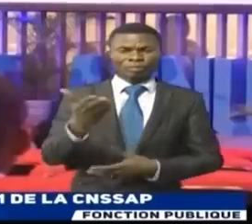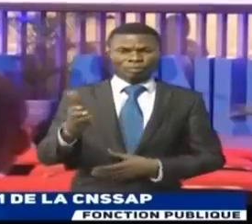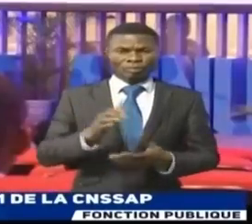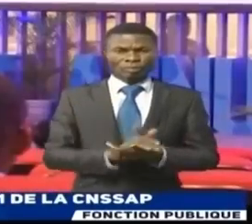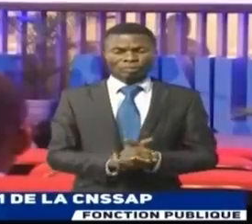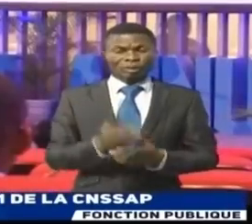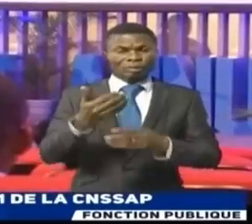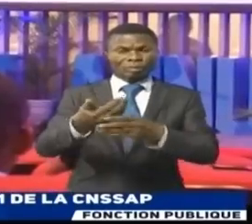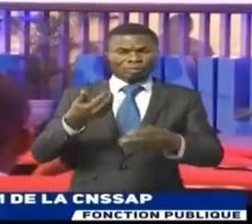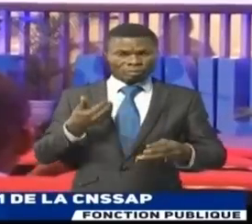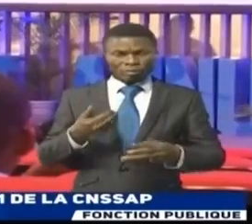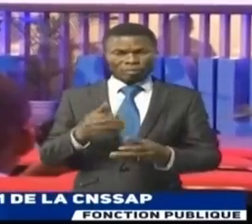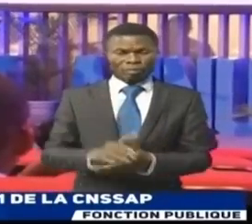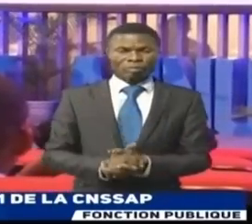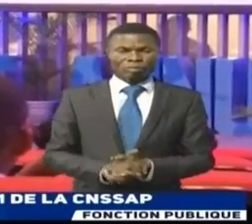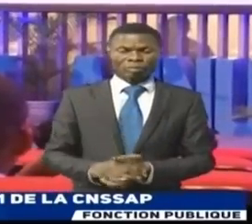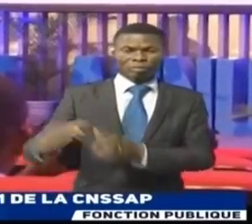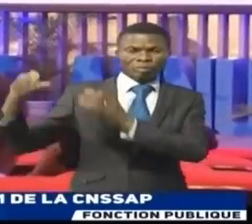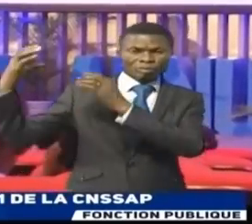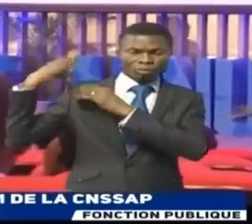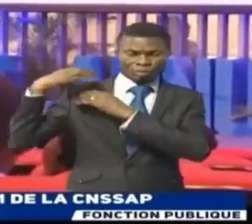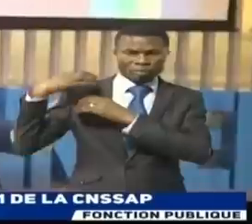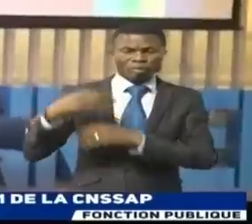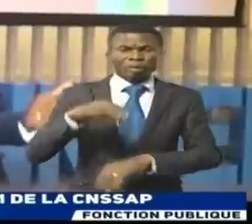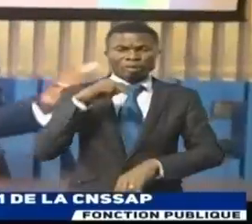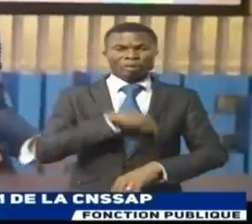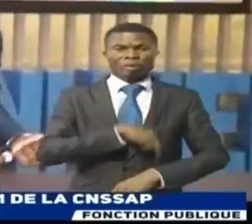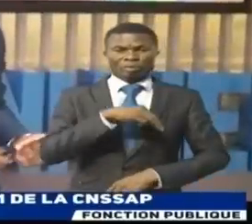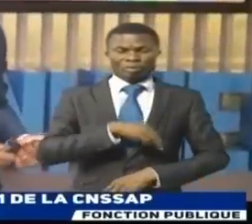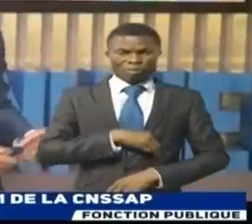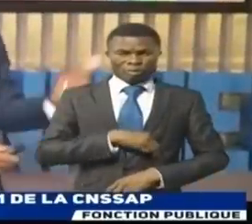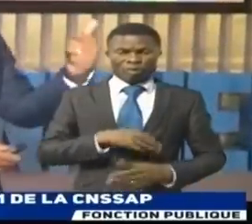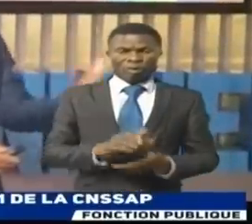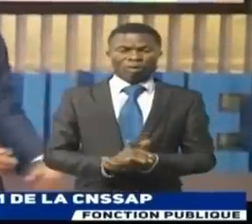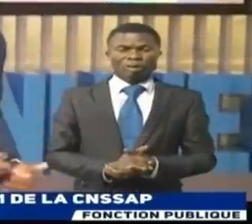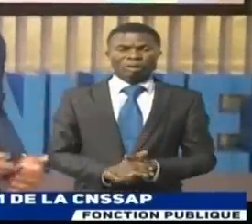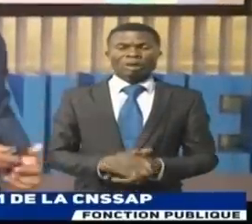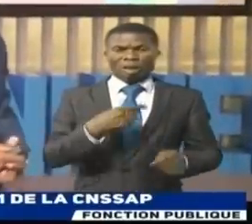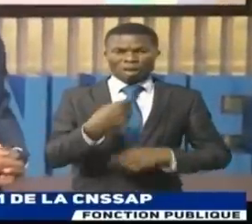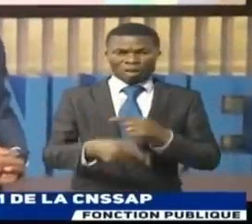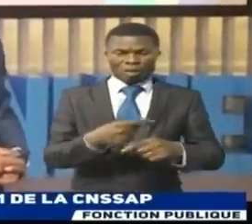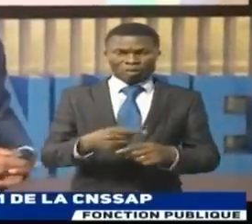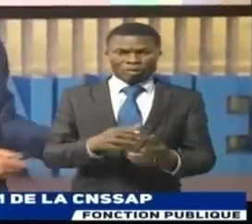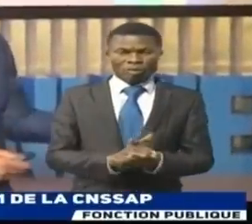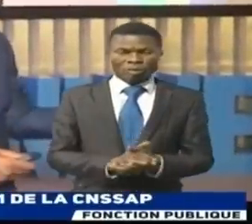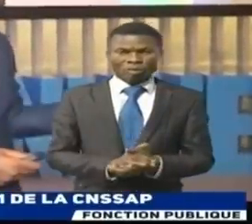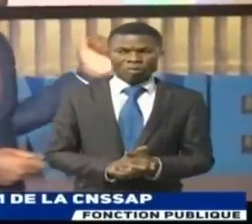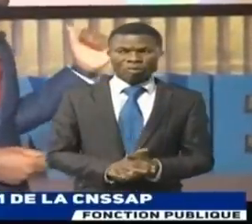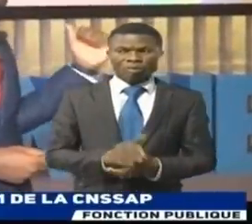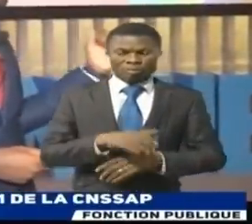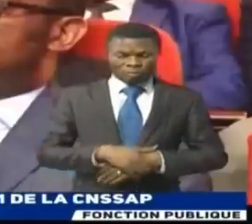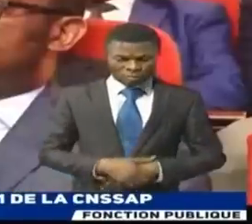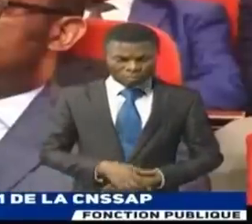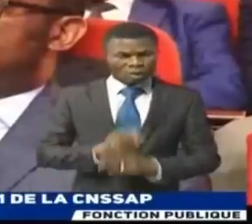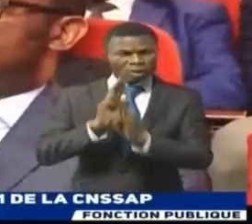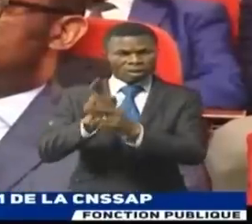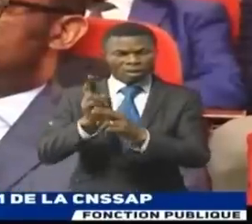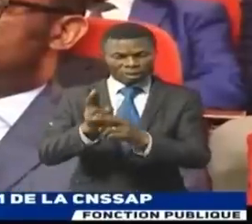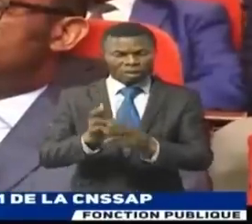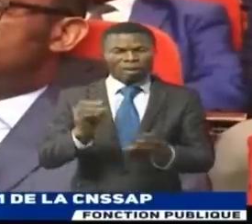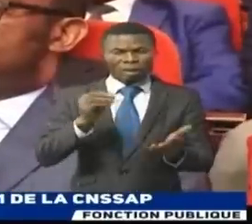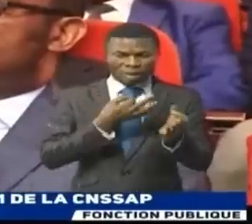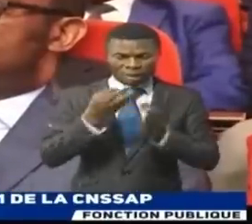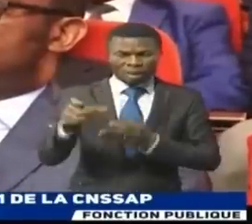Bien avant, le chargé de mission de la CNSAP, Tombola Mouké, avait procédé à la déclinaison de ce rapport qui revient sur